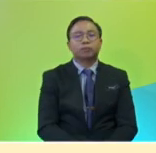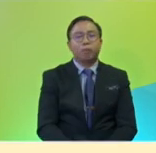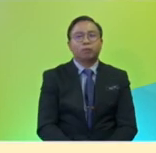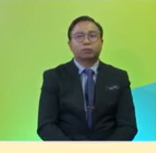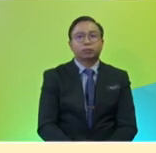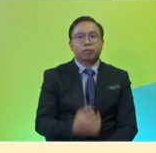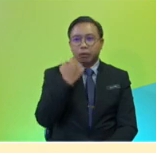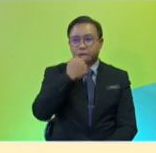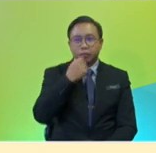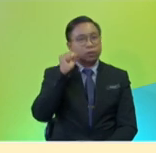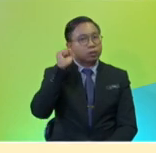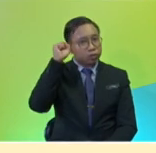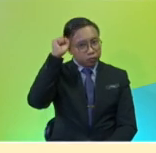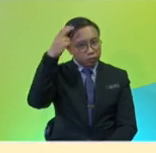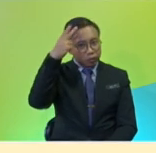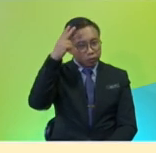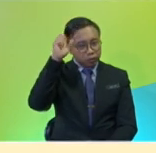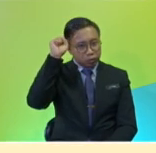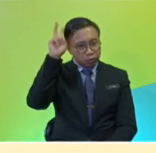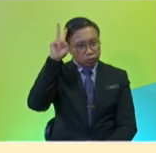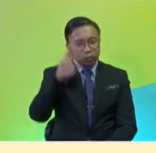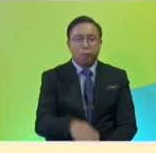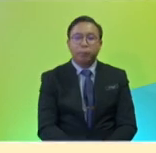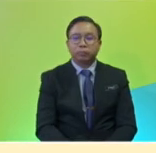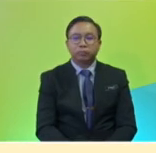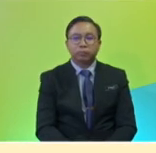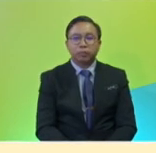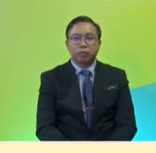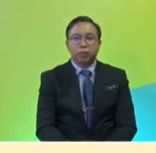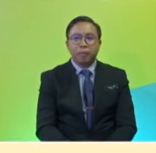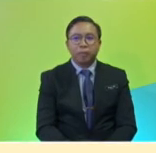siapa? Sherwin. Okey, Sherwin, cuba.